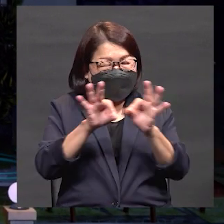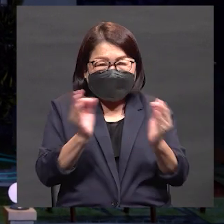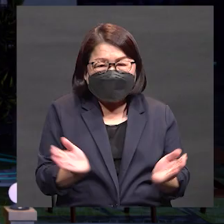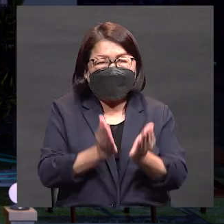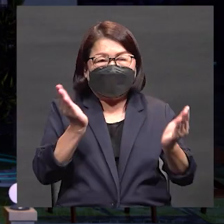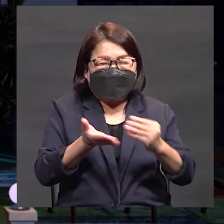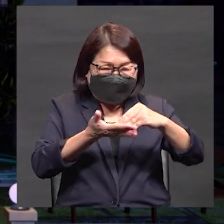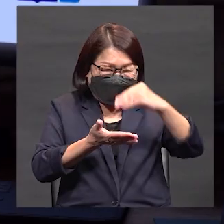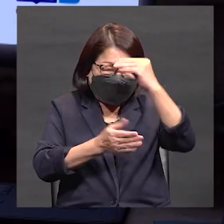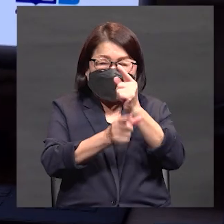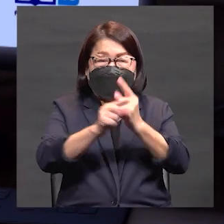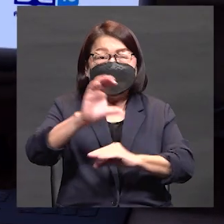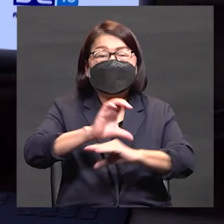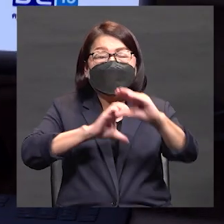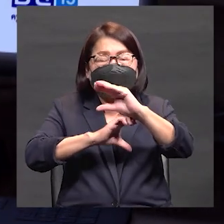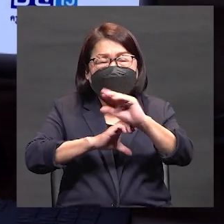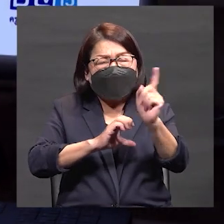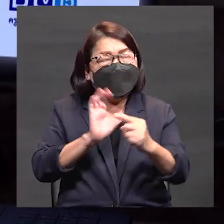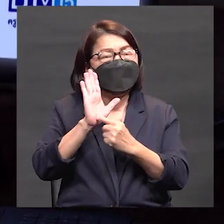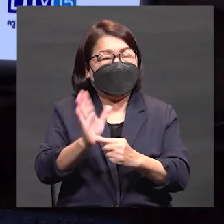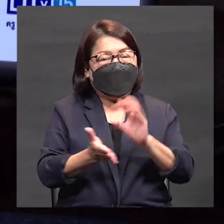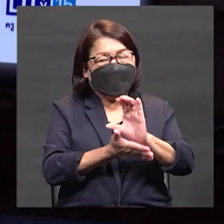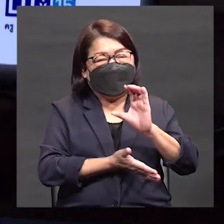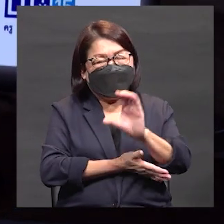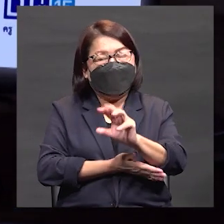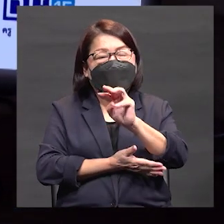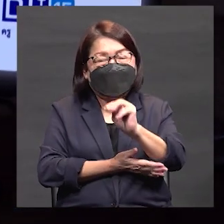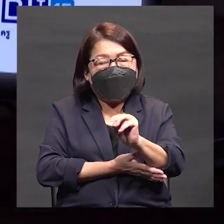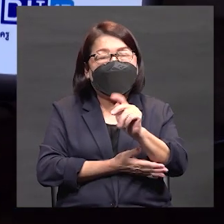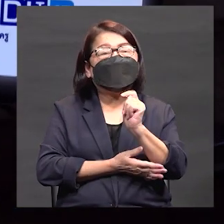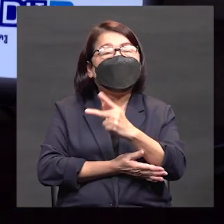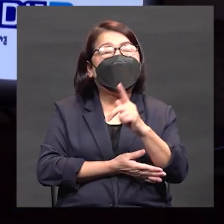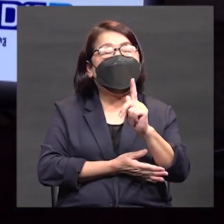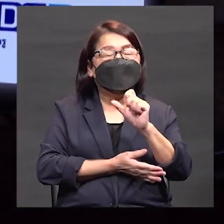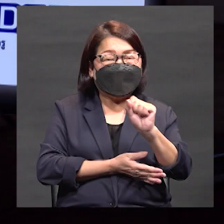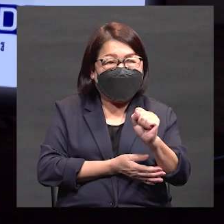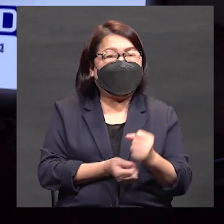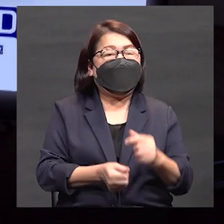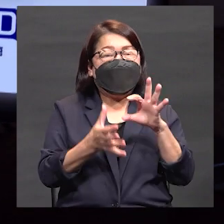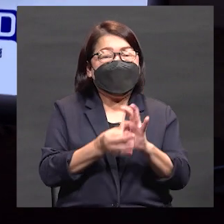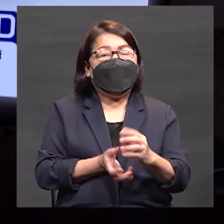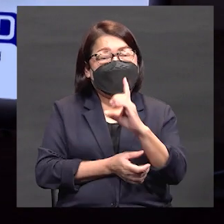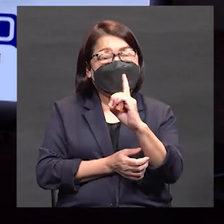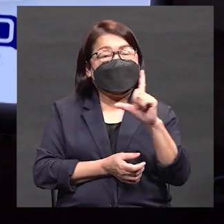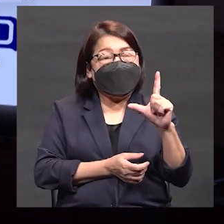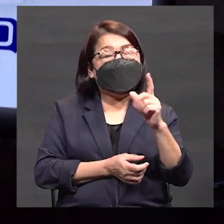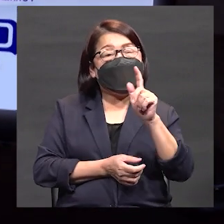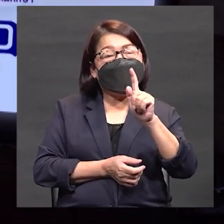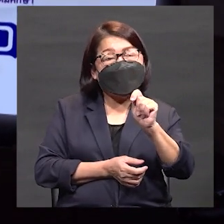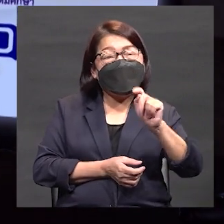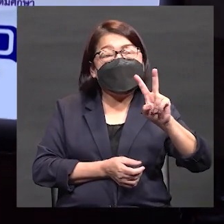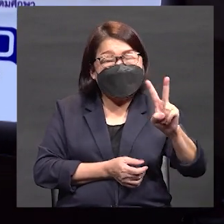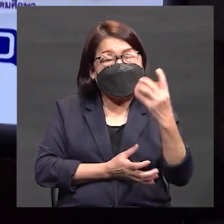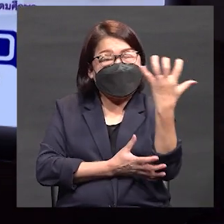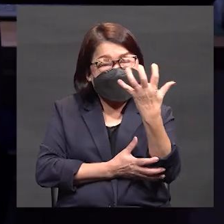านหลายโครงการเช่นการให้ทุนมทส.และยังพัฒนา DLTV เพื่อลดความเหลื่อมล้ำทาง